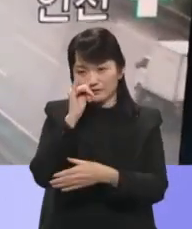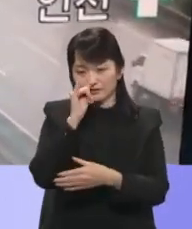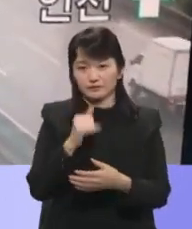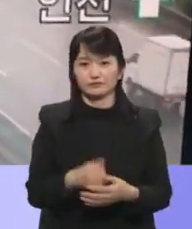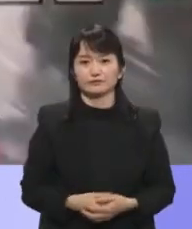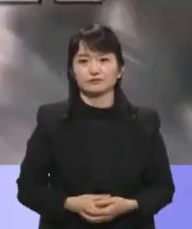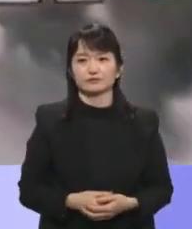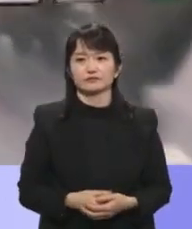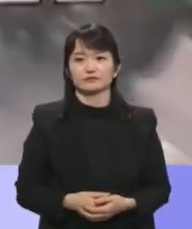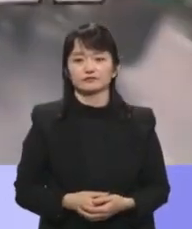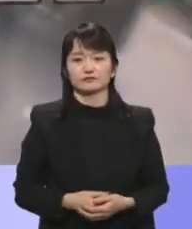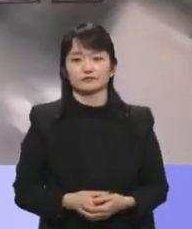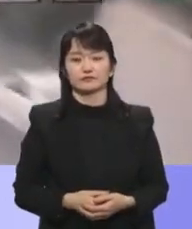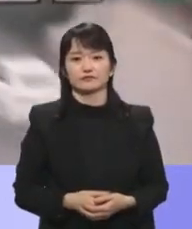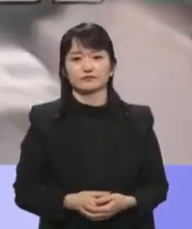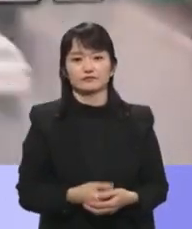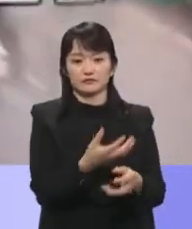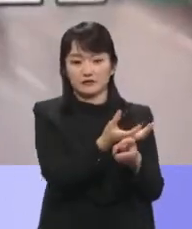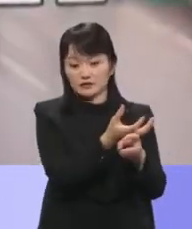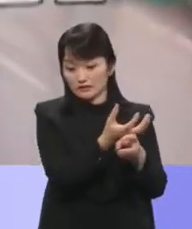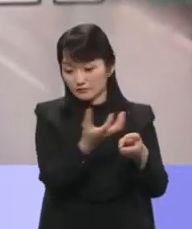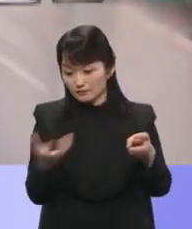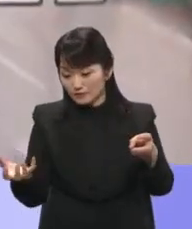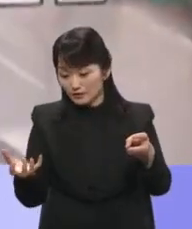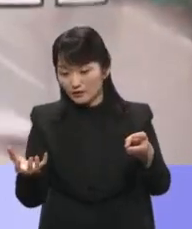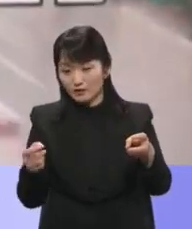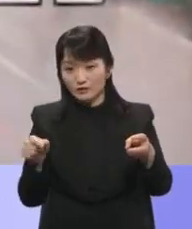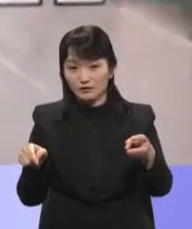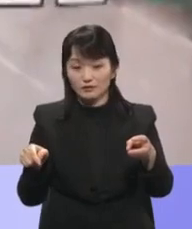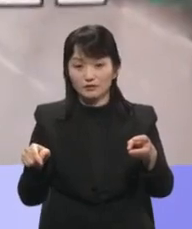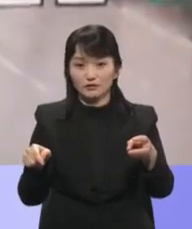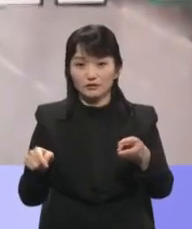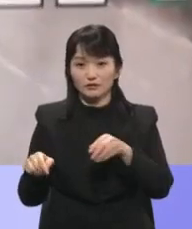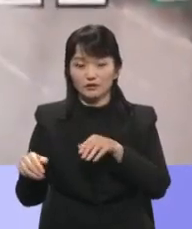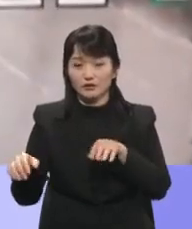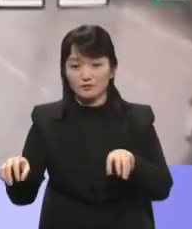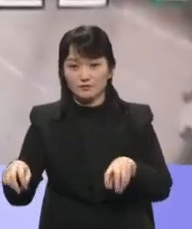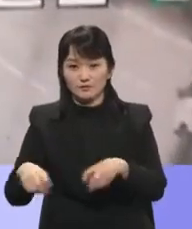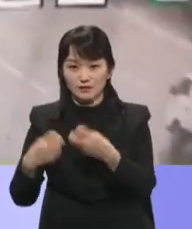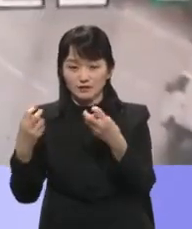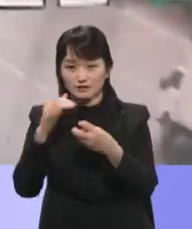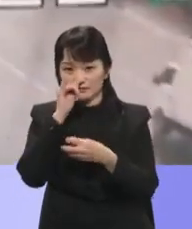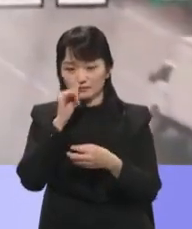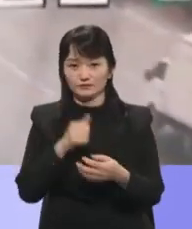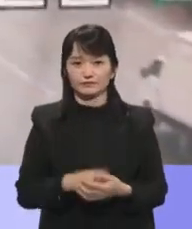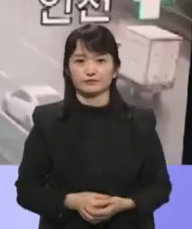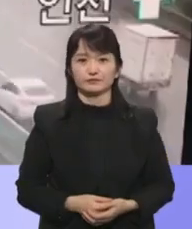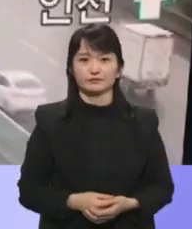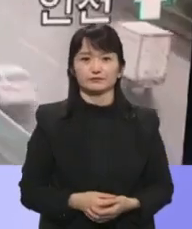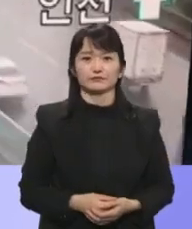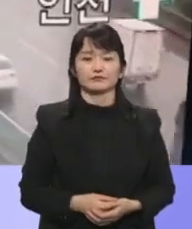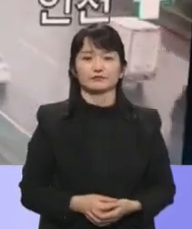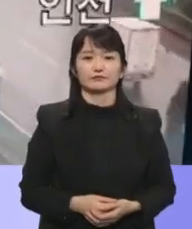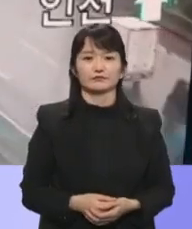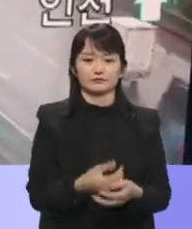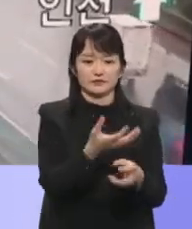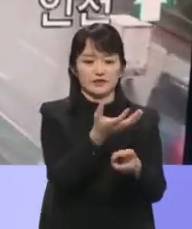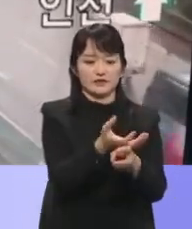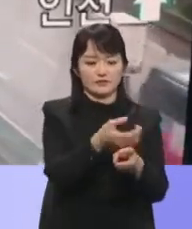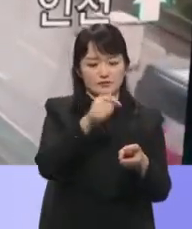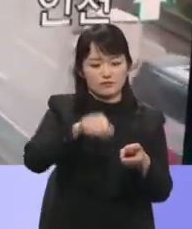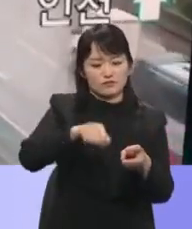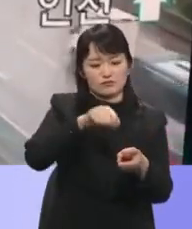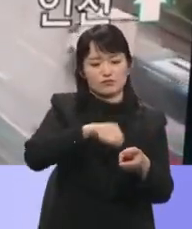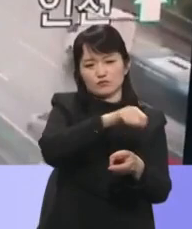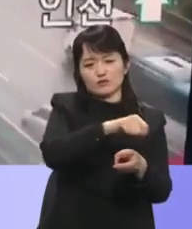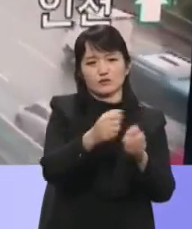못해서 온전한 예 상을 받지 못하는 경우도 많이 발생하게 되는데 이른바 화물 추락 방지 의무 위반입니다이 의무를 위반할 경우에는